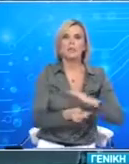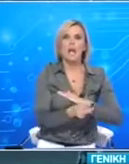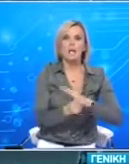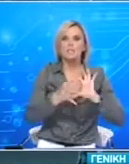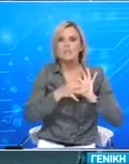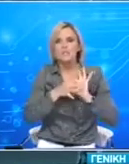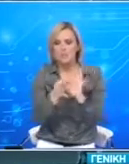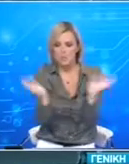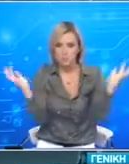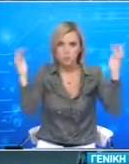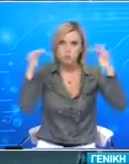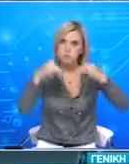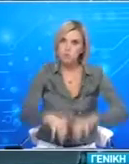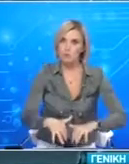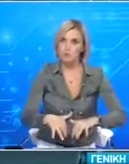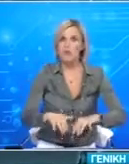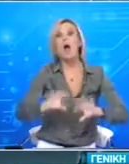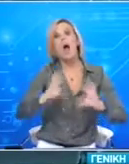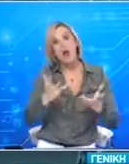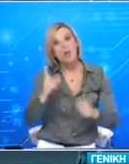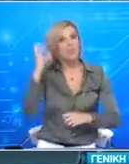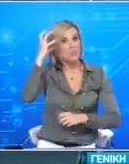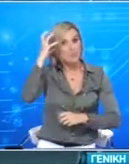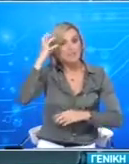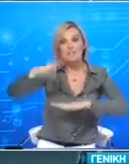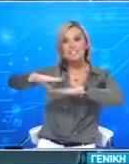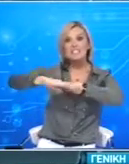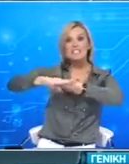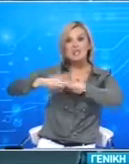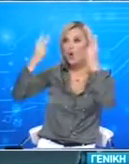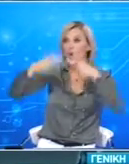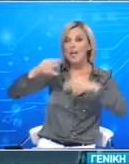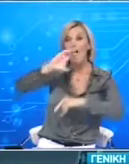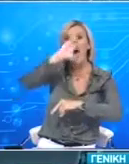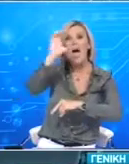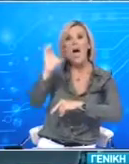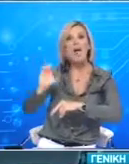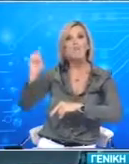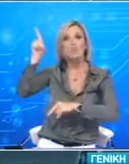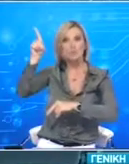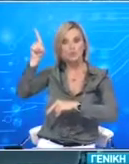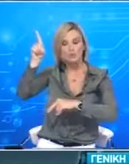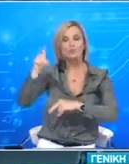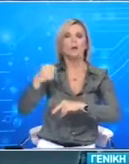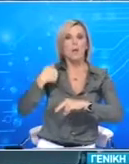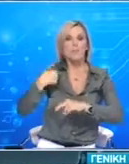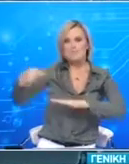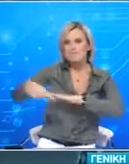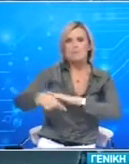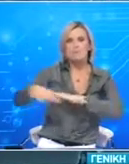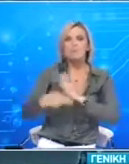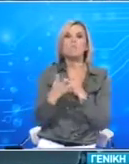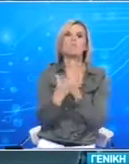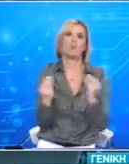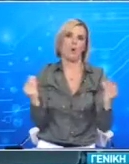φύλαξη των συνόρων μας, οι ροές το καλοκαίρι είναι μειωμένες κατά 89%. Η αποσυμφόρηση των